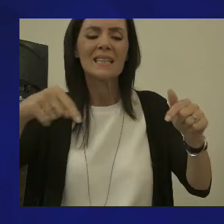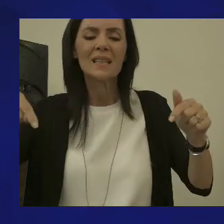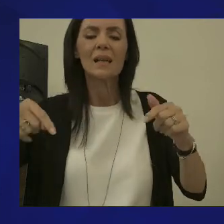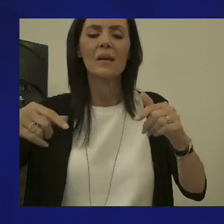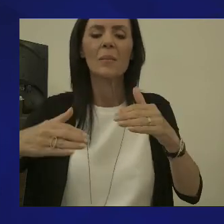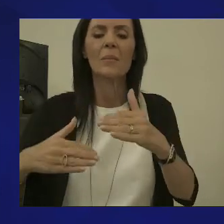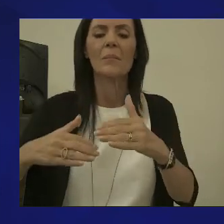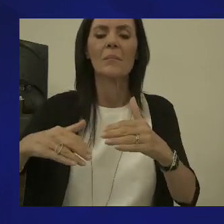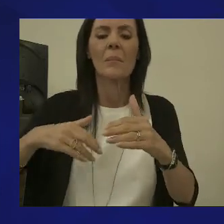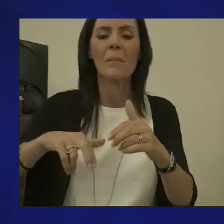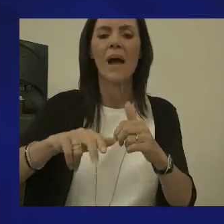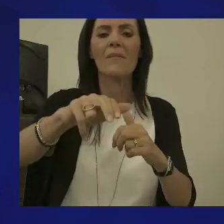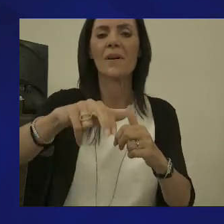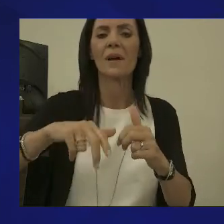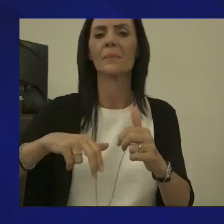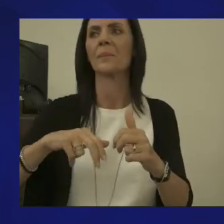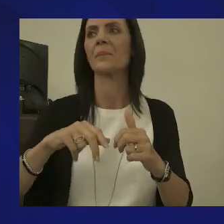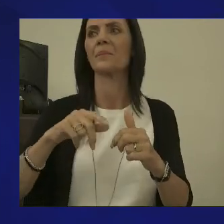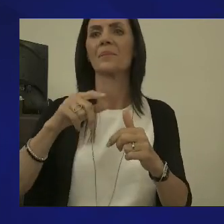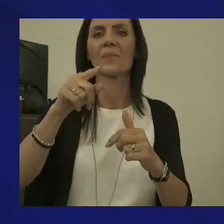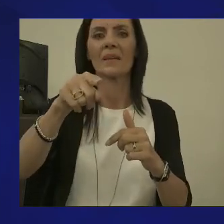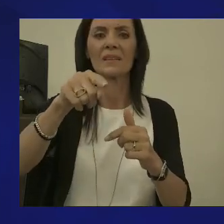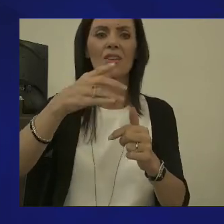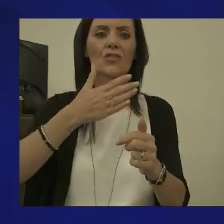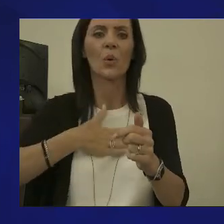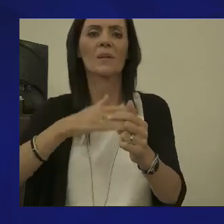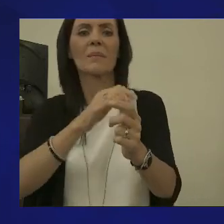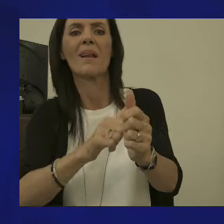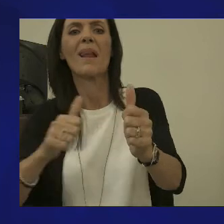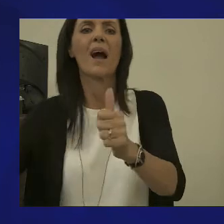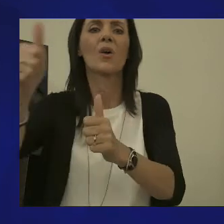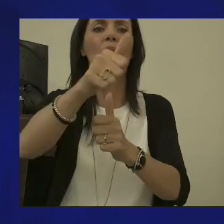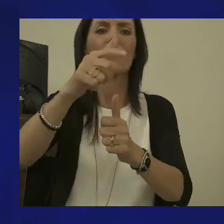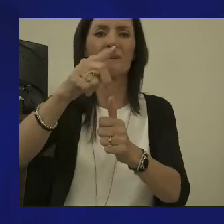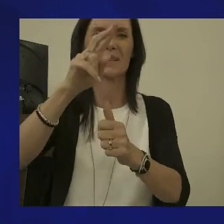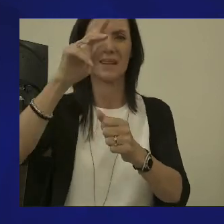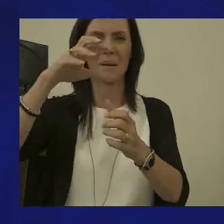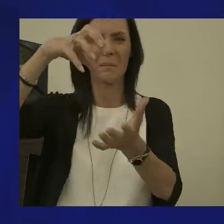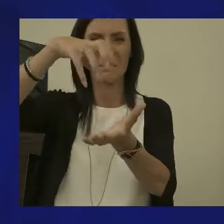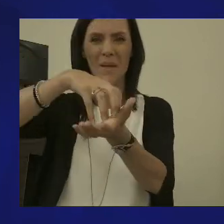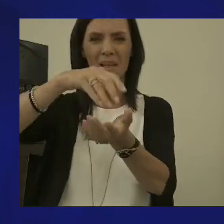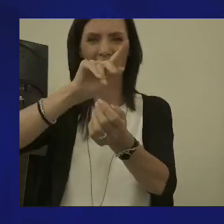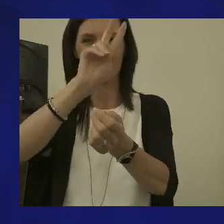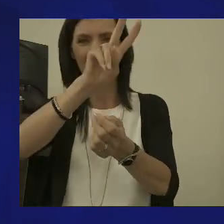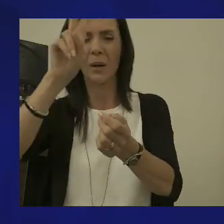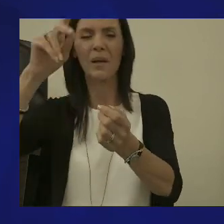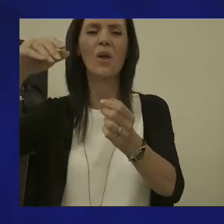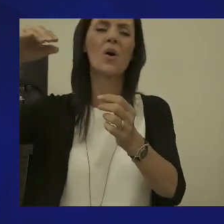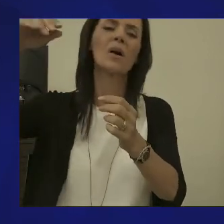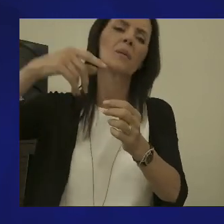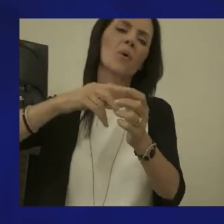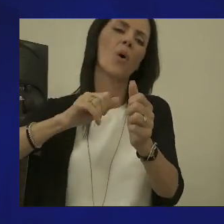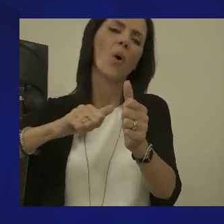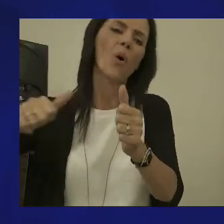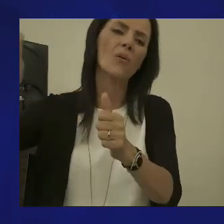אתם זוכרים, מרחוב קלר, אלה שרוצים לעקוף את כל מרכז הכרמל, עוברים מדרך הים, דרך קלר,